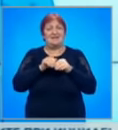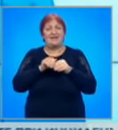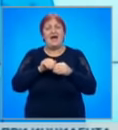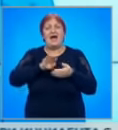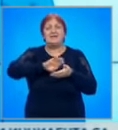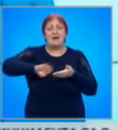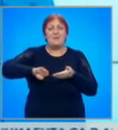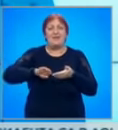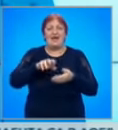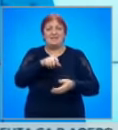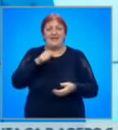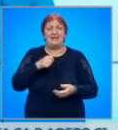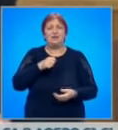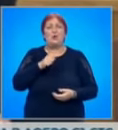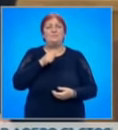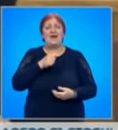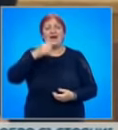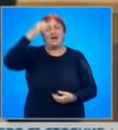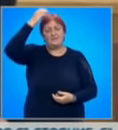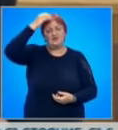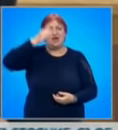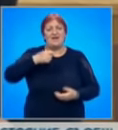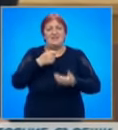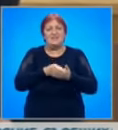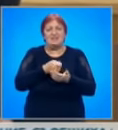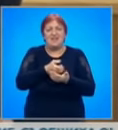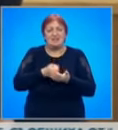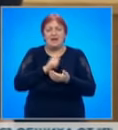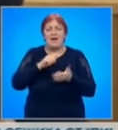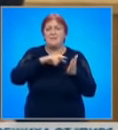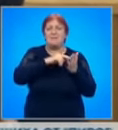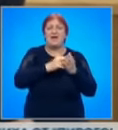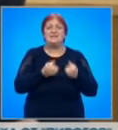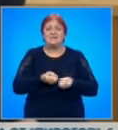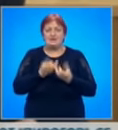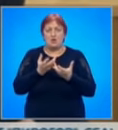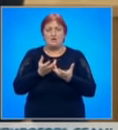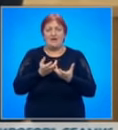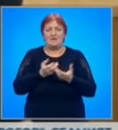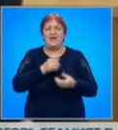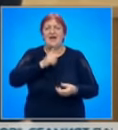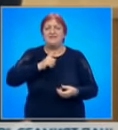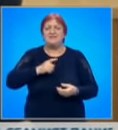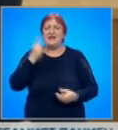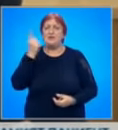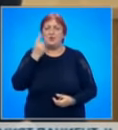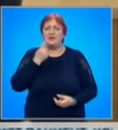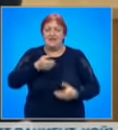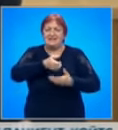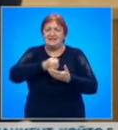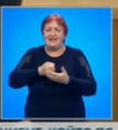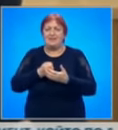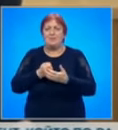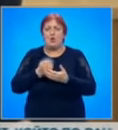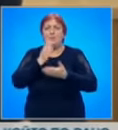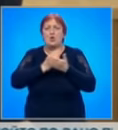върху тегленето на държавен дълг. Нямаме план за възстановяване. Всеки понеделник се тегли по